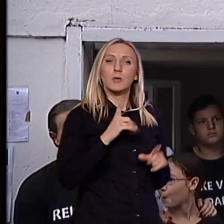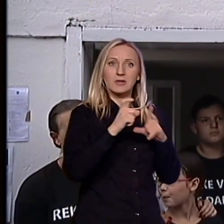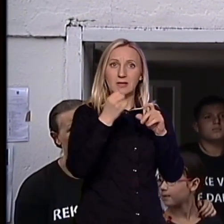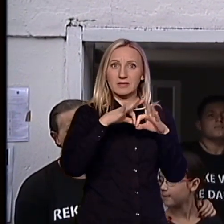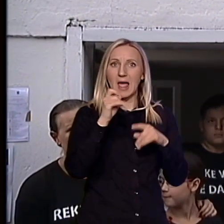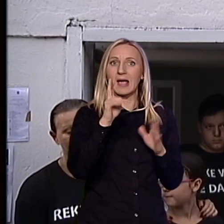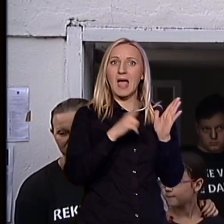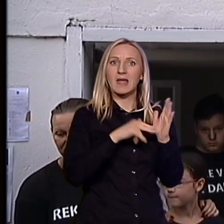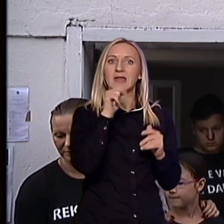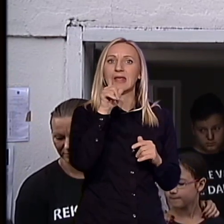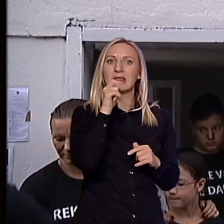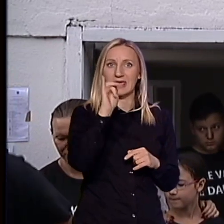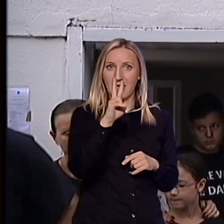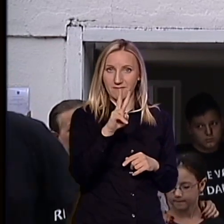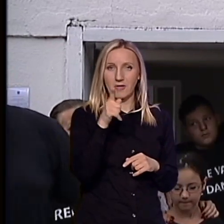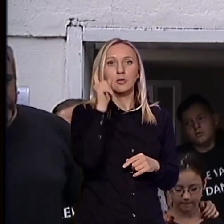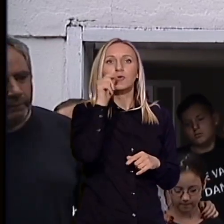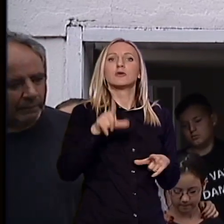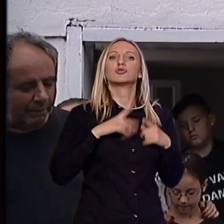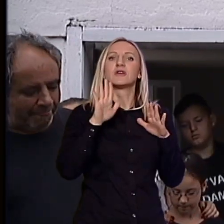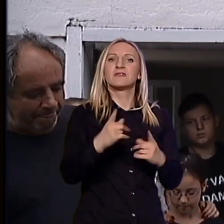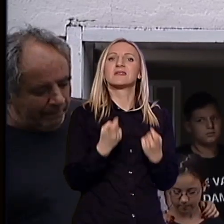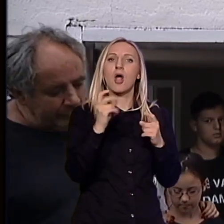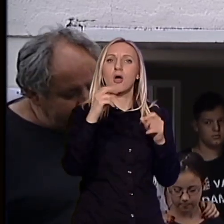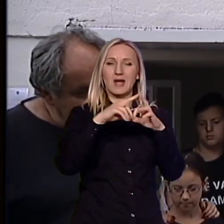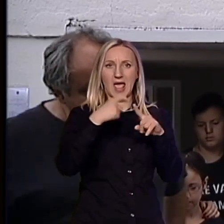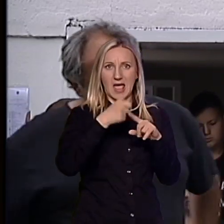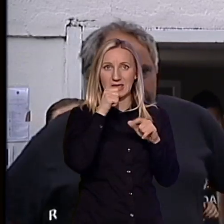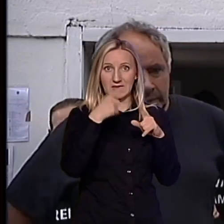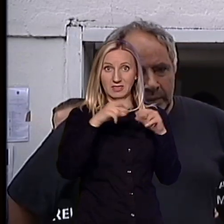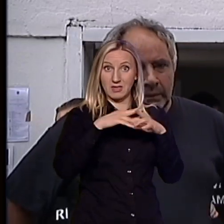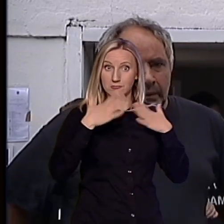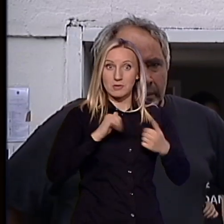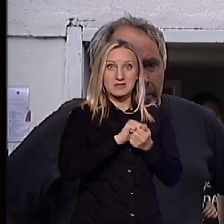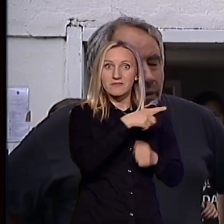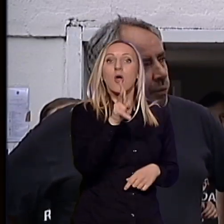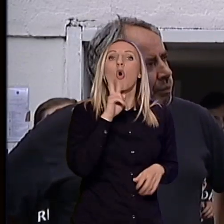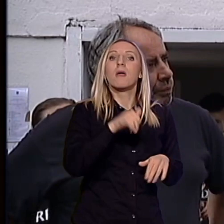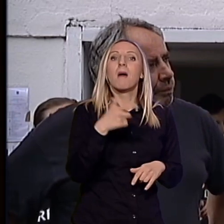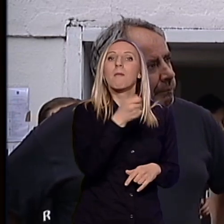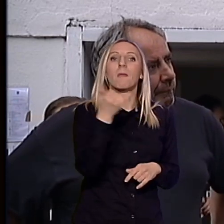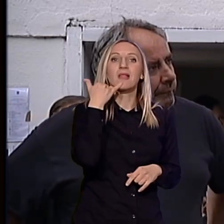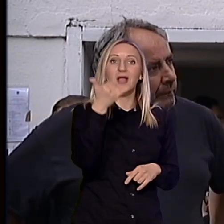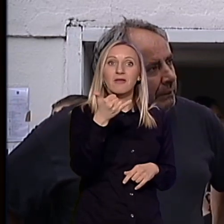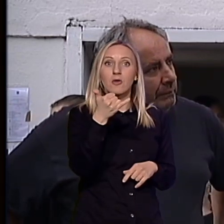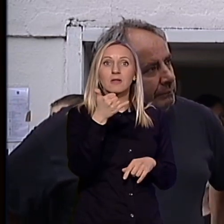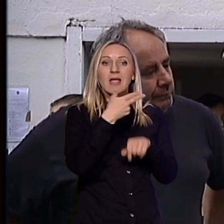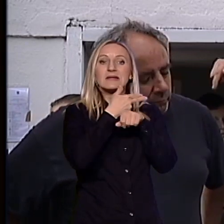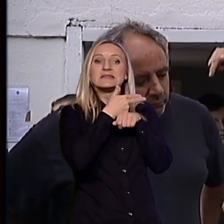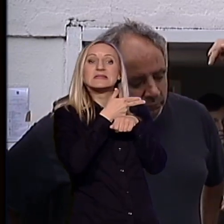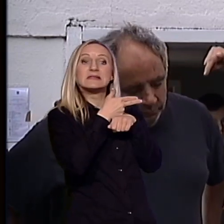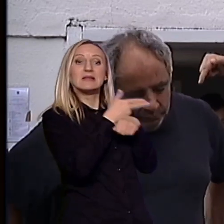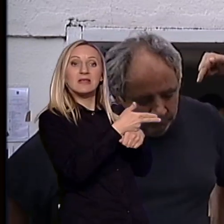Draganu Ilijevu, čoveku iz Rakite, i želim da svi, kogod ima mobilni telefon, mogućnost da